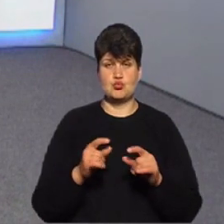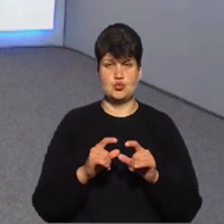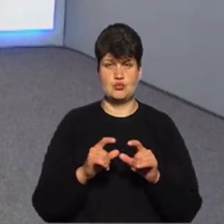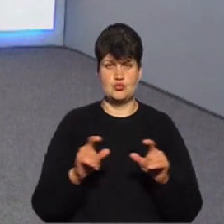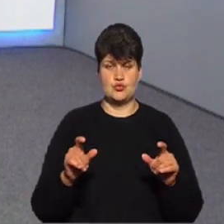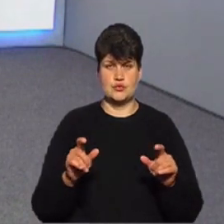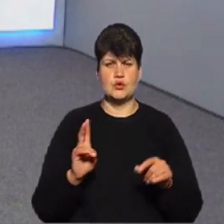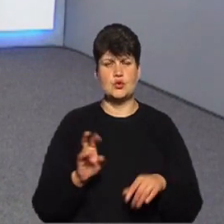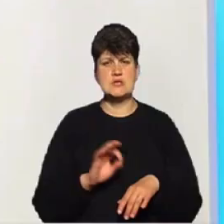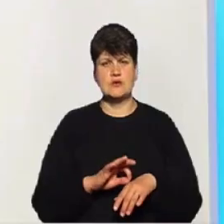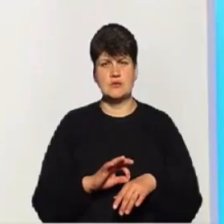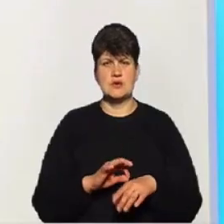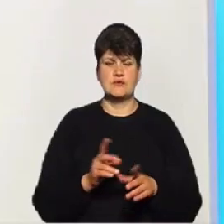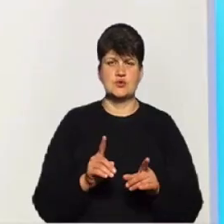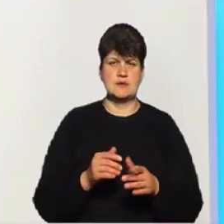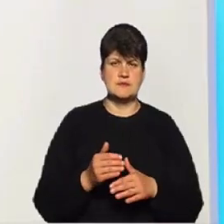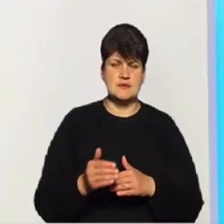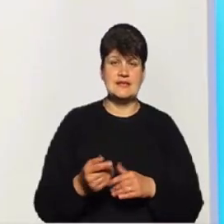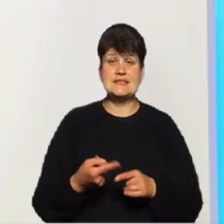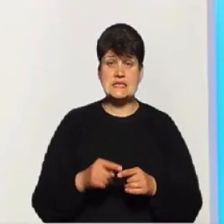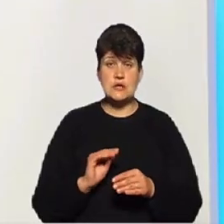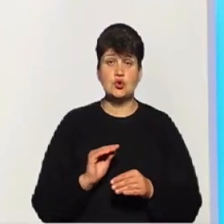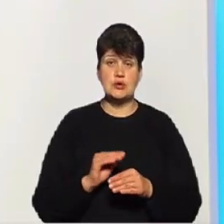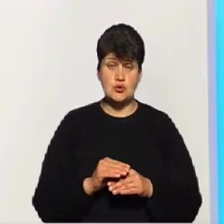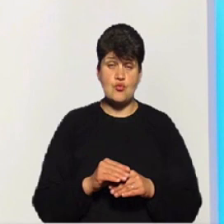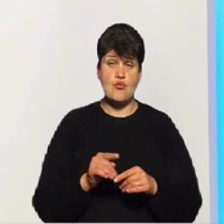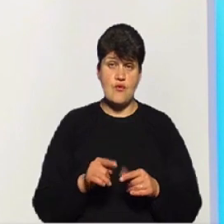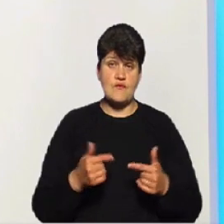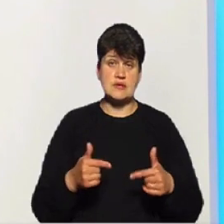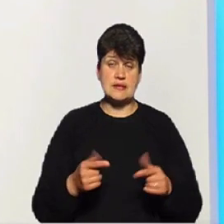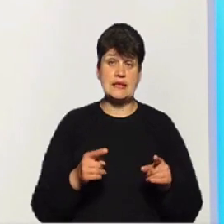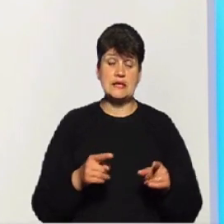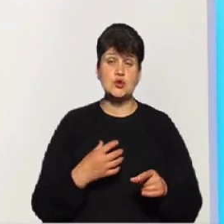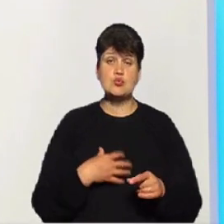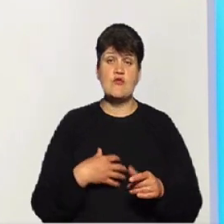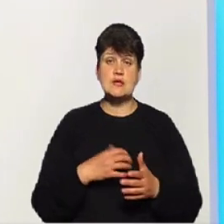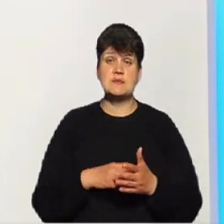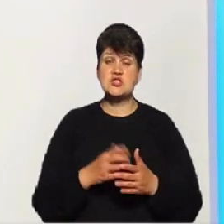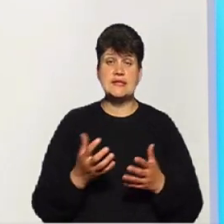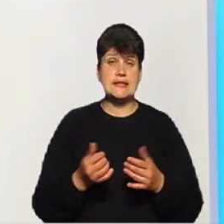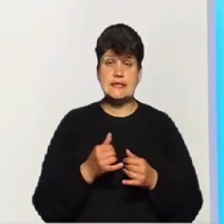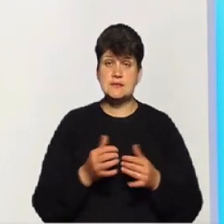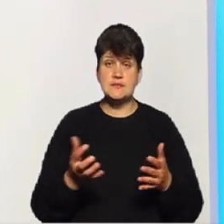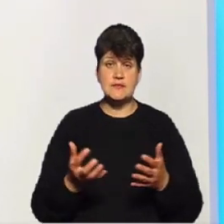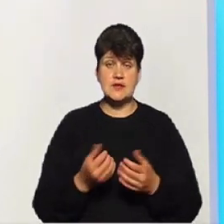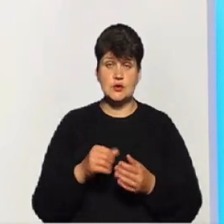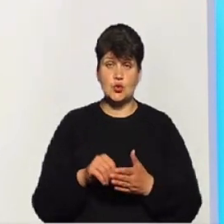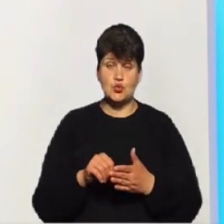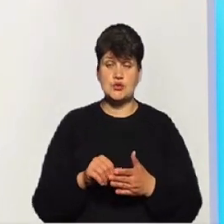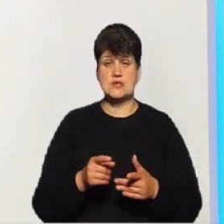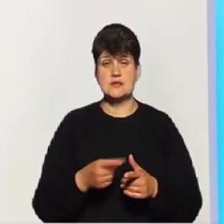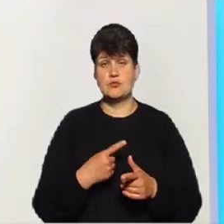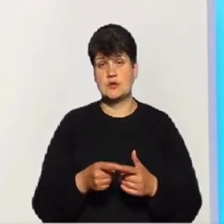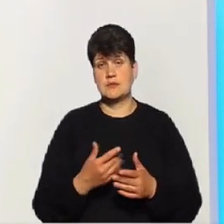хтось запізнився? Ну, ця додаткова сесія, власне, для тих, хто з поважних причин не взяв участі в основній сесії або перебував за кордоном. Є